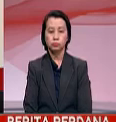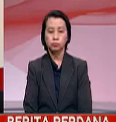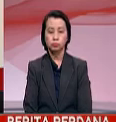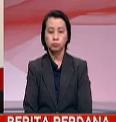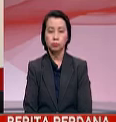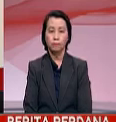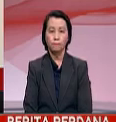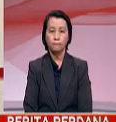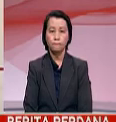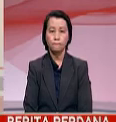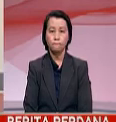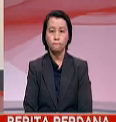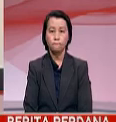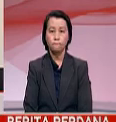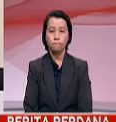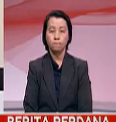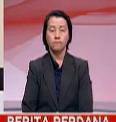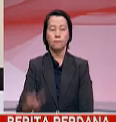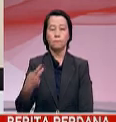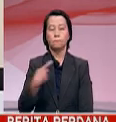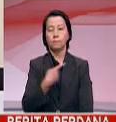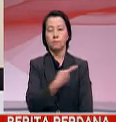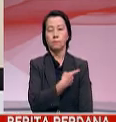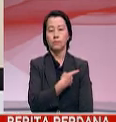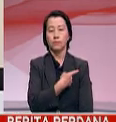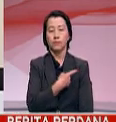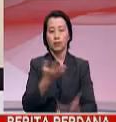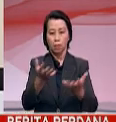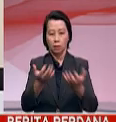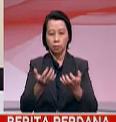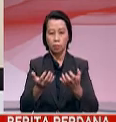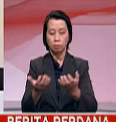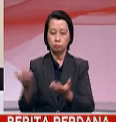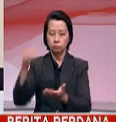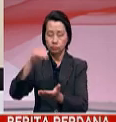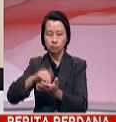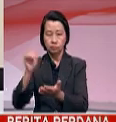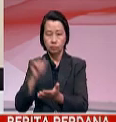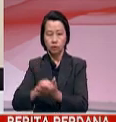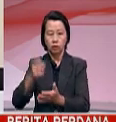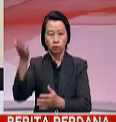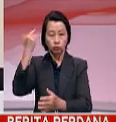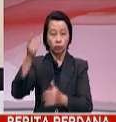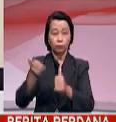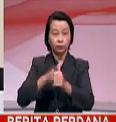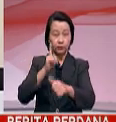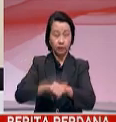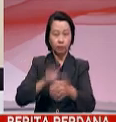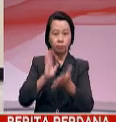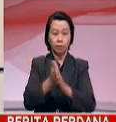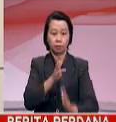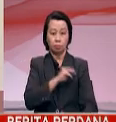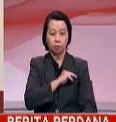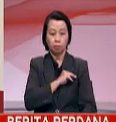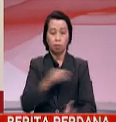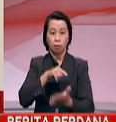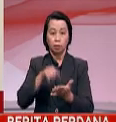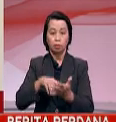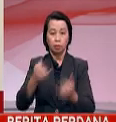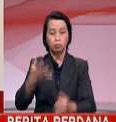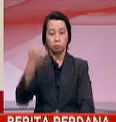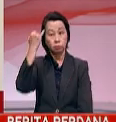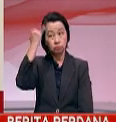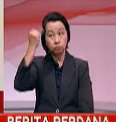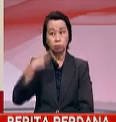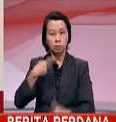Untuk itu, kita nak revive balik. Waktu saya kali pertama jadi menteri dulu, ini adalah satu inisiatif yang